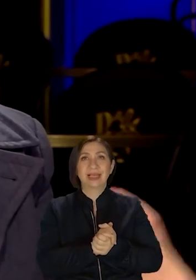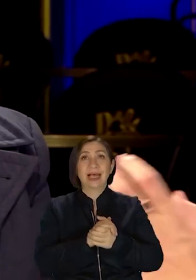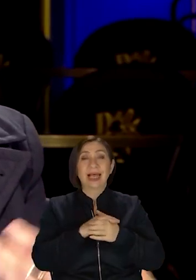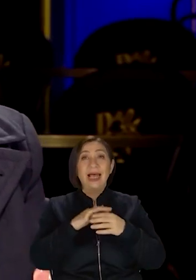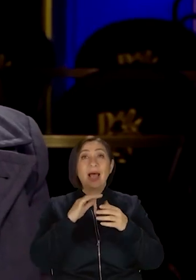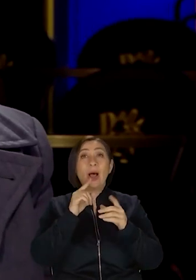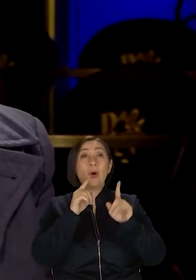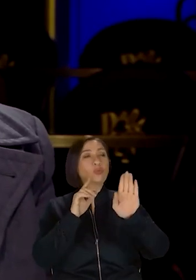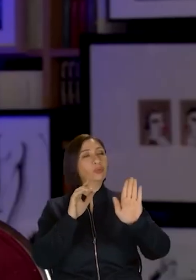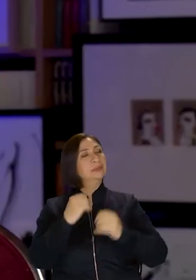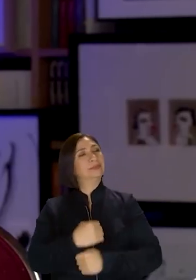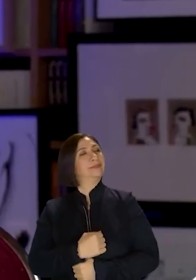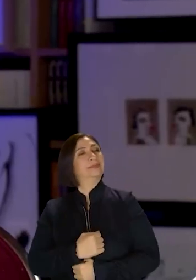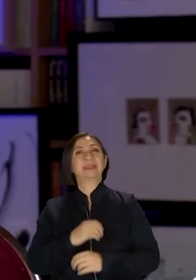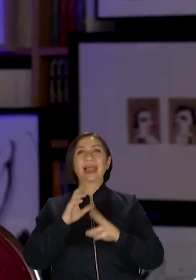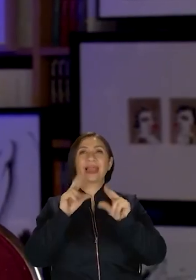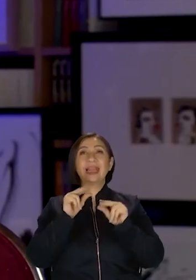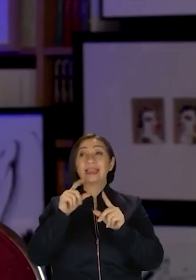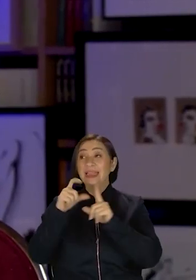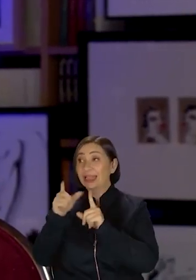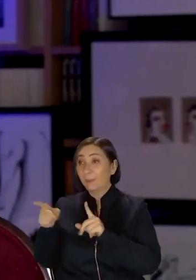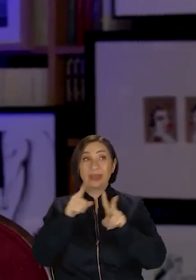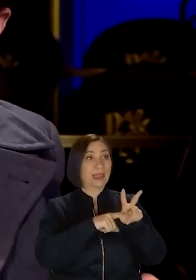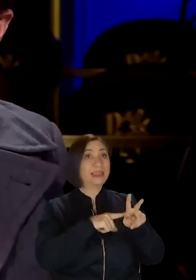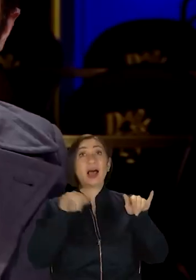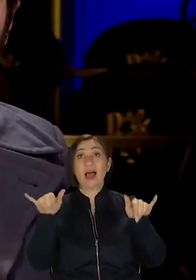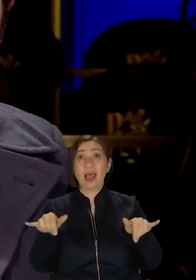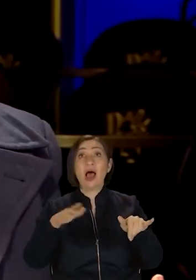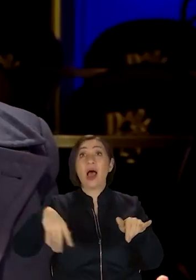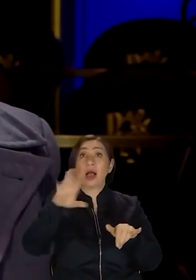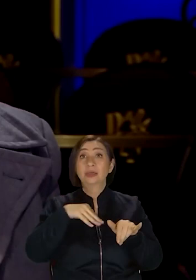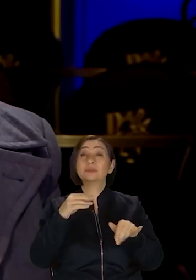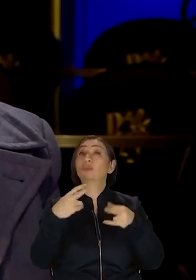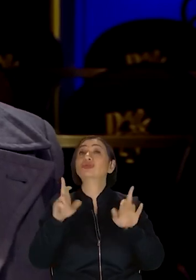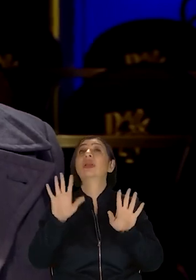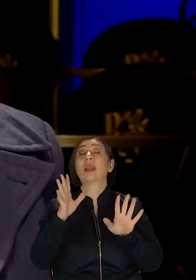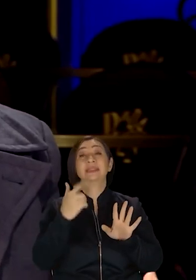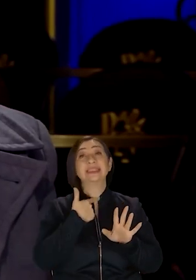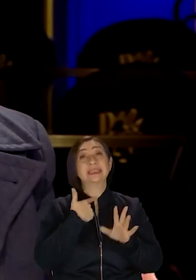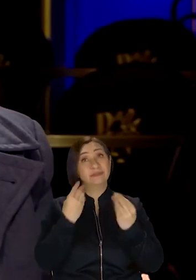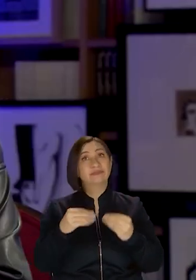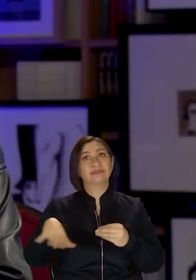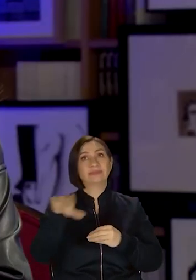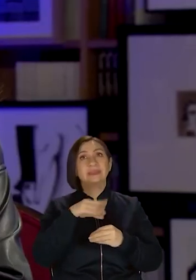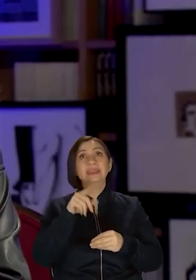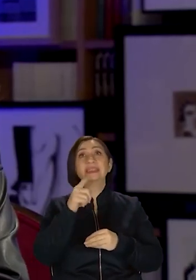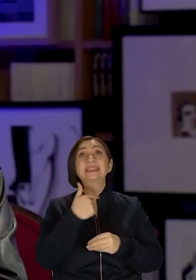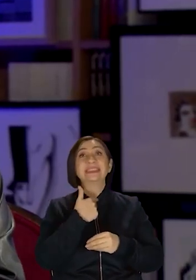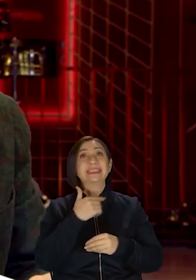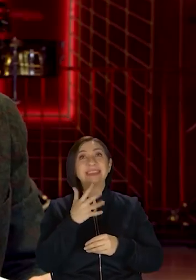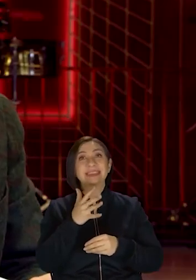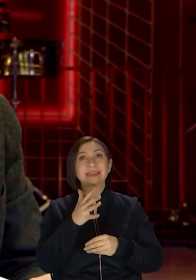yani evet, o Didem, güzel söylüyor. Didem de Eliz de yani, geri kalan herkes de o konuda boş değil yani. Ya tamam işte bir senin şey yapmayalım. Senin